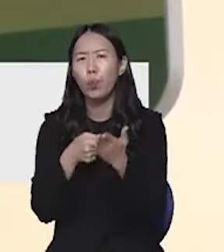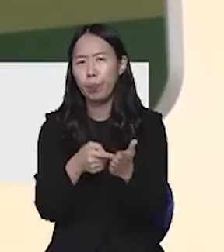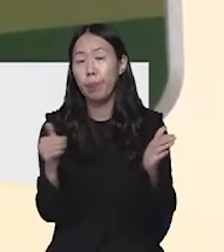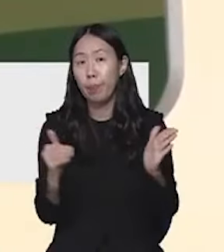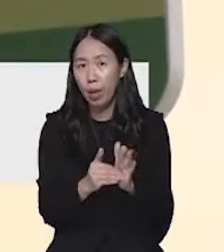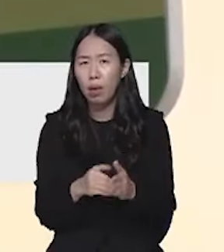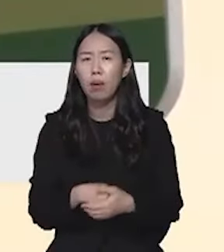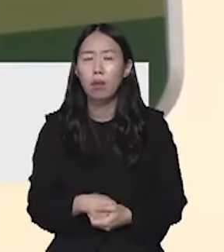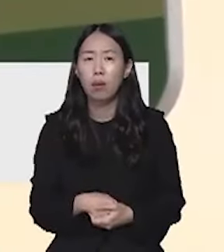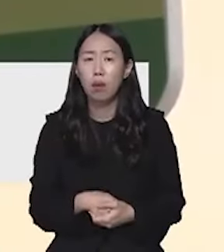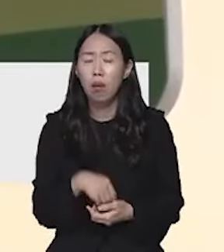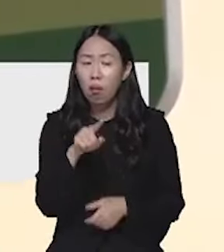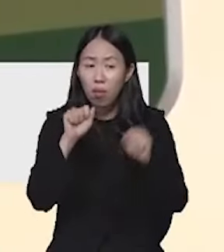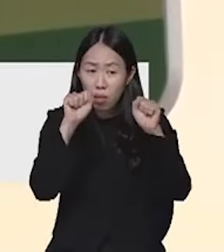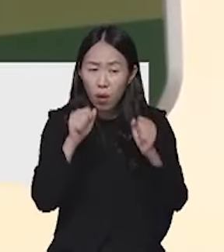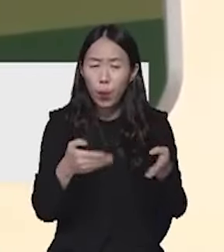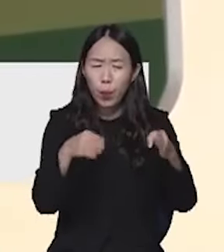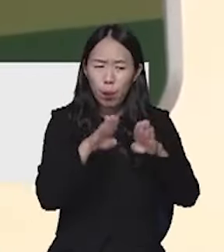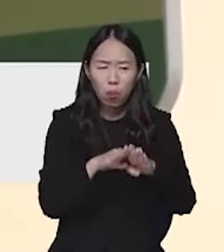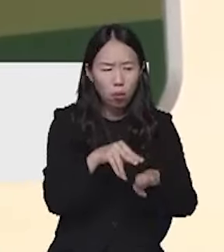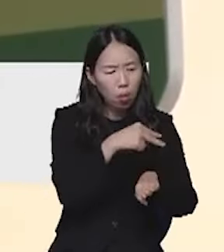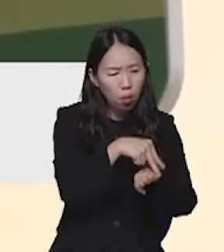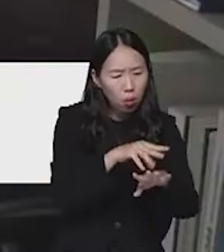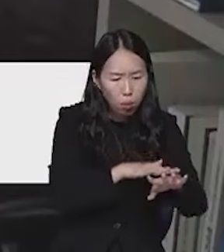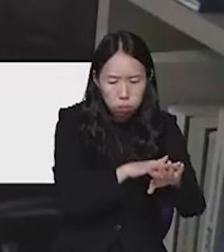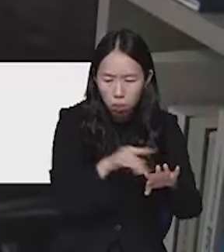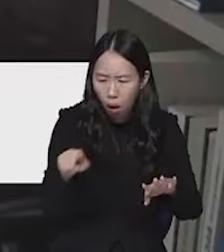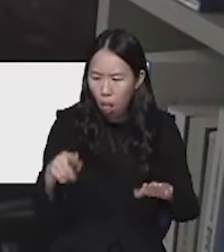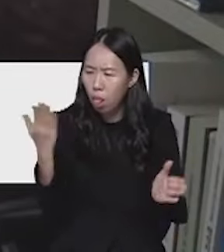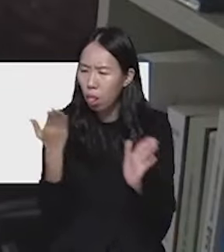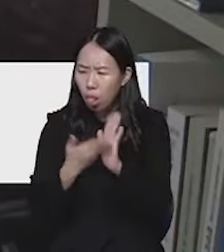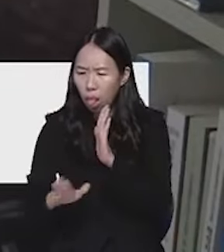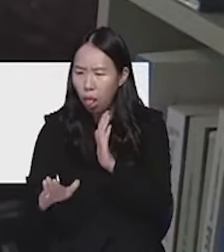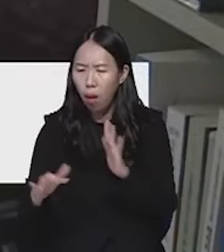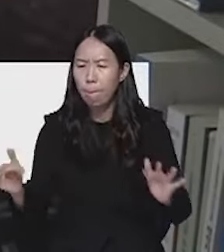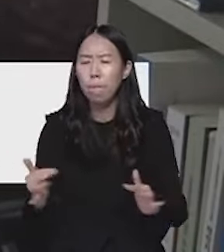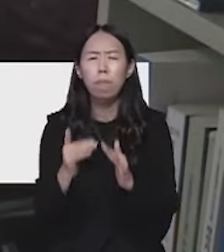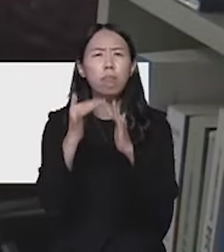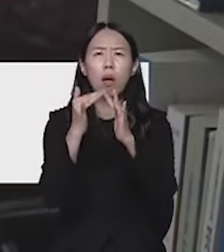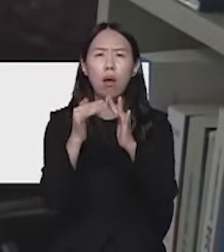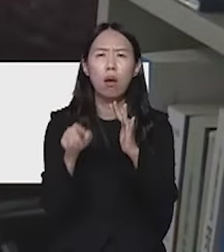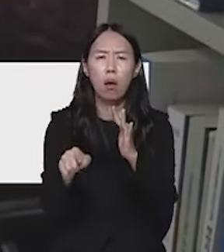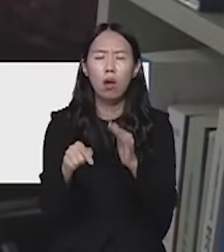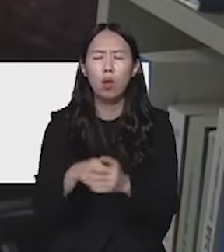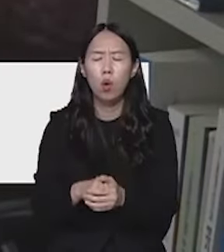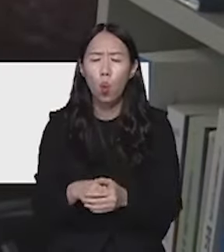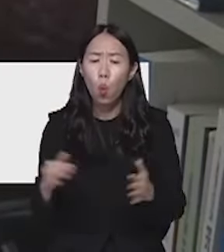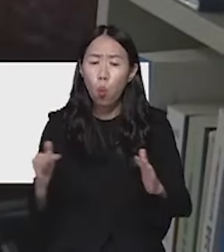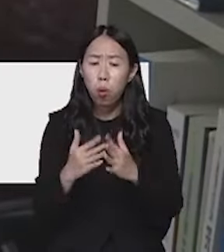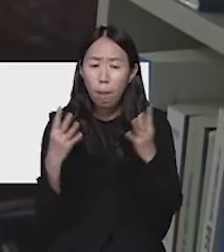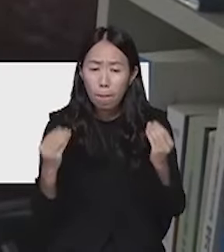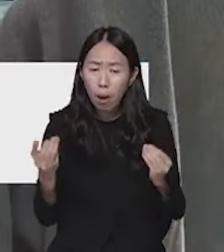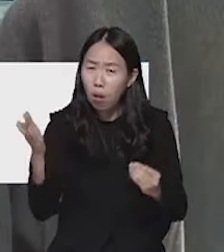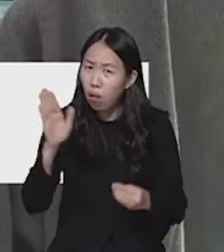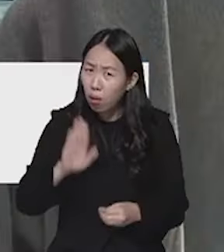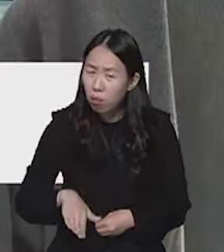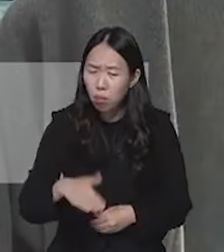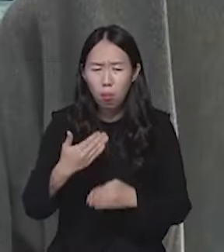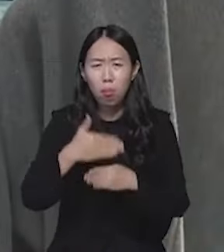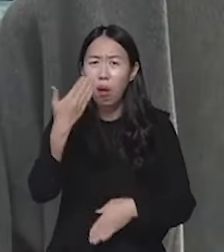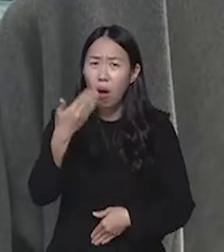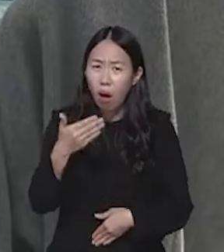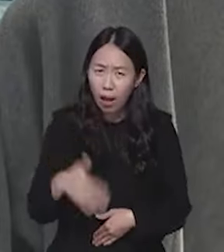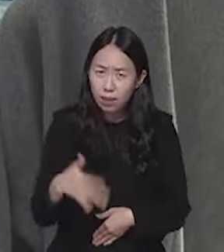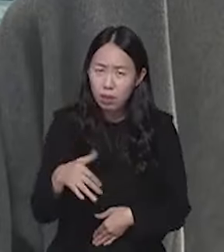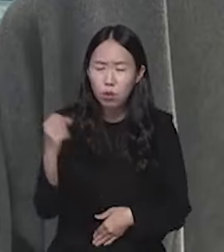요구했습니다. 이들 체육관은 설계와 다르게 시공되거나 수요 예측을 잘못해 지난해 완공 이후 개관을 하지 못하거나